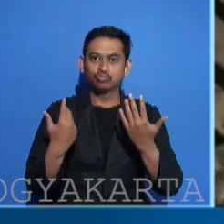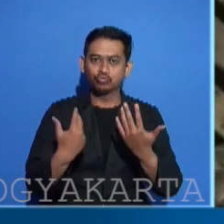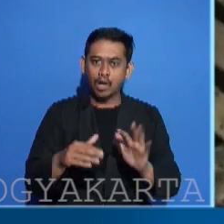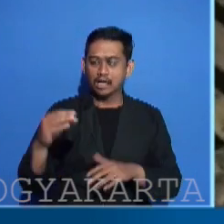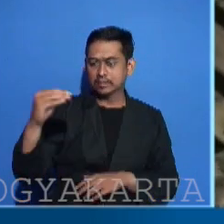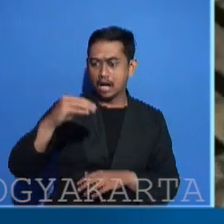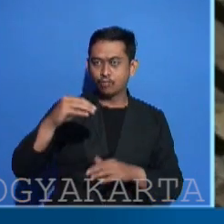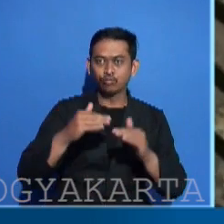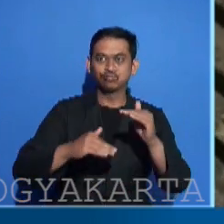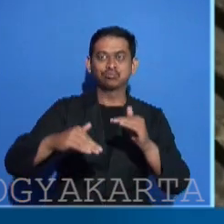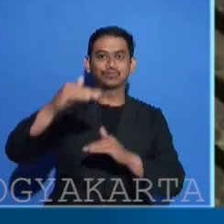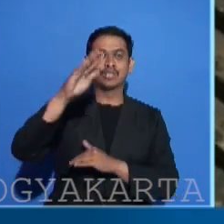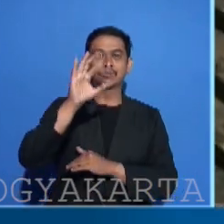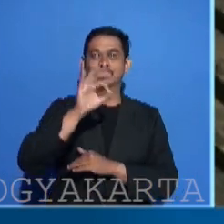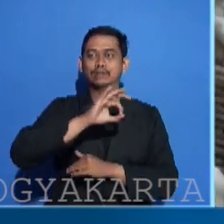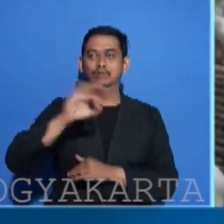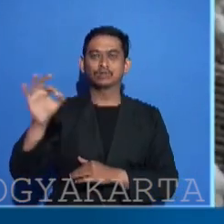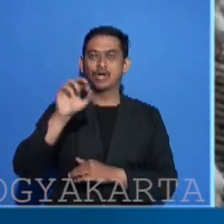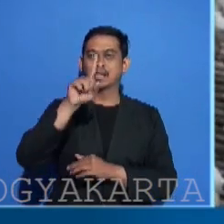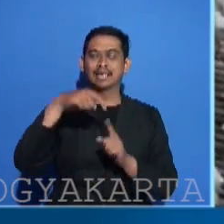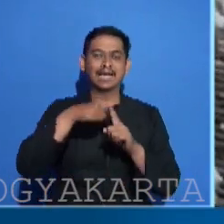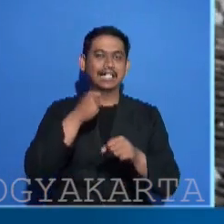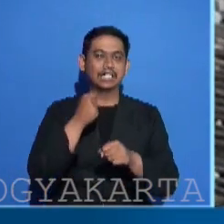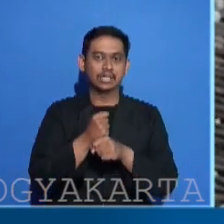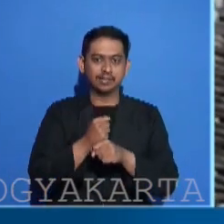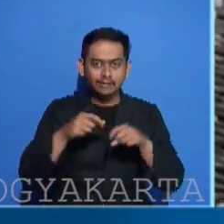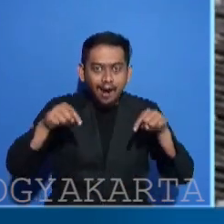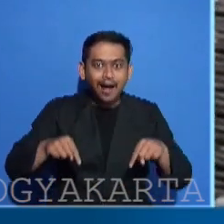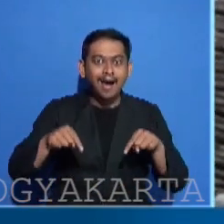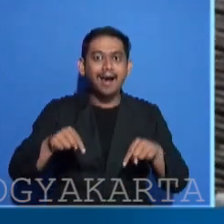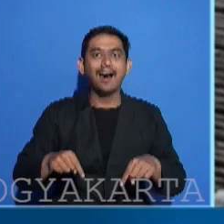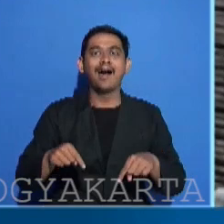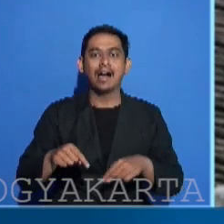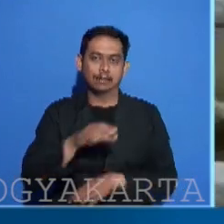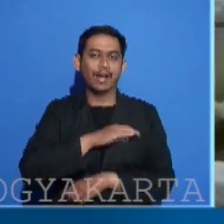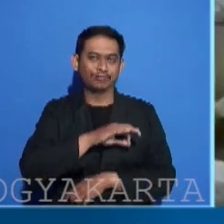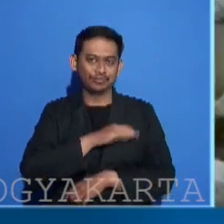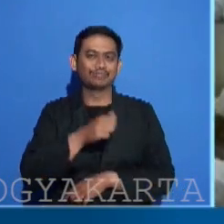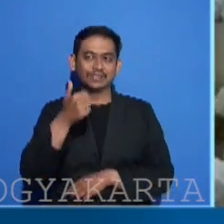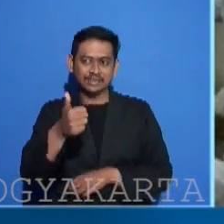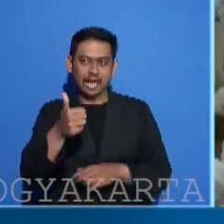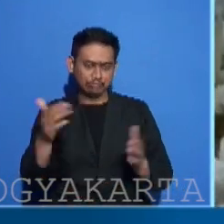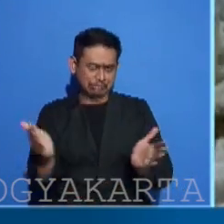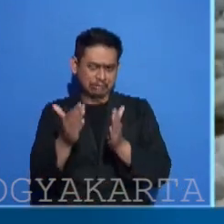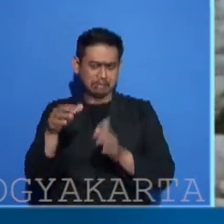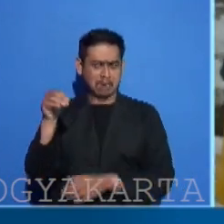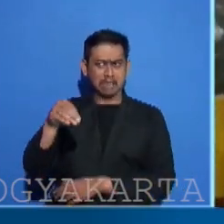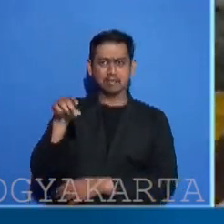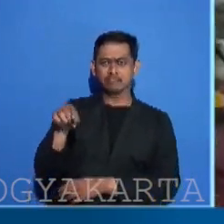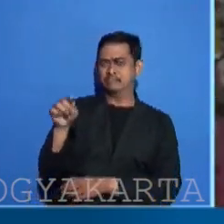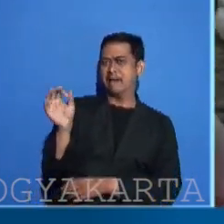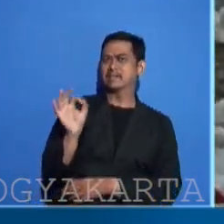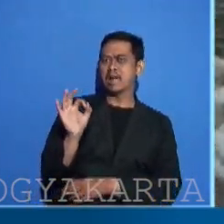mencapai 40.000 per kg saat ini tidak selalu memberikan keuntungan bagi peternak hal itu disebabkan karena